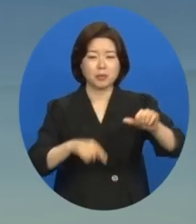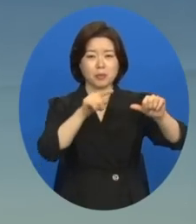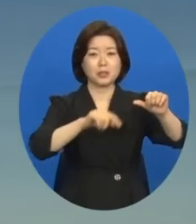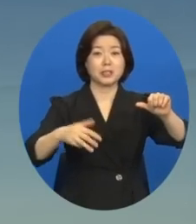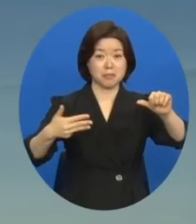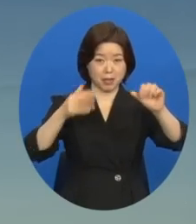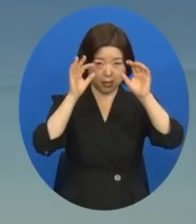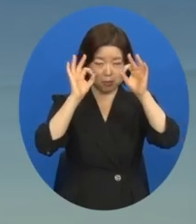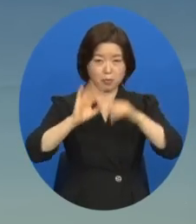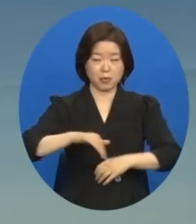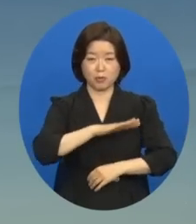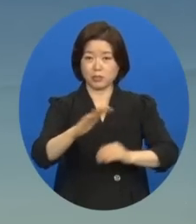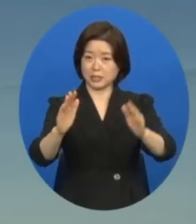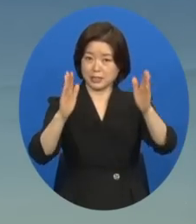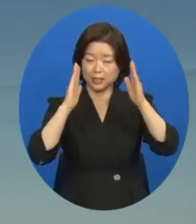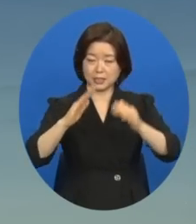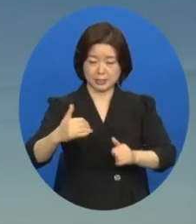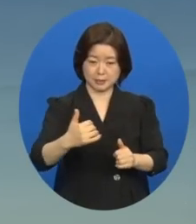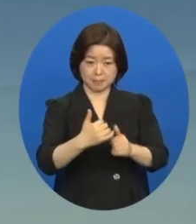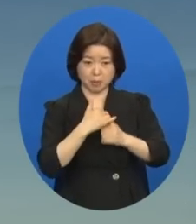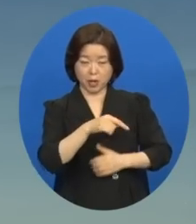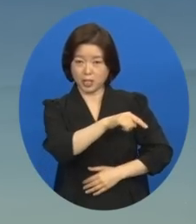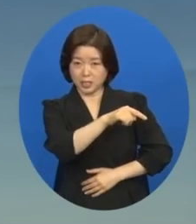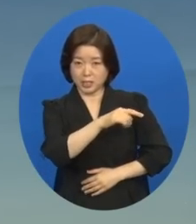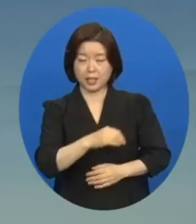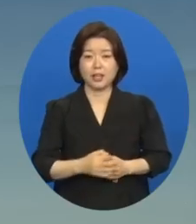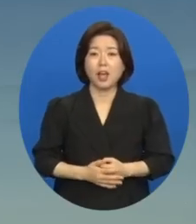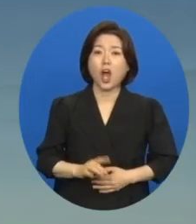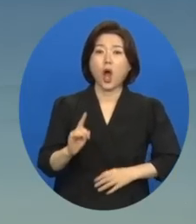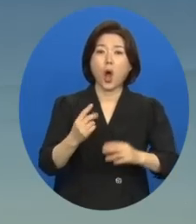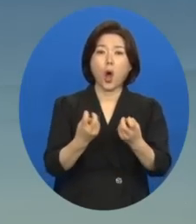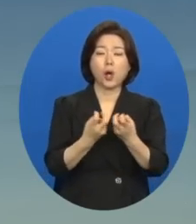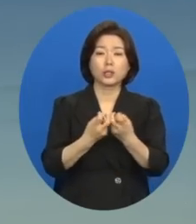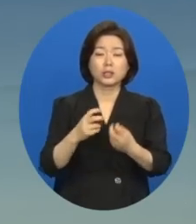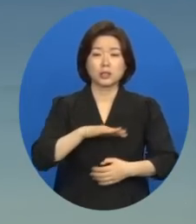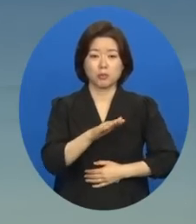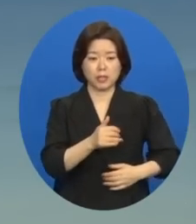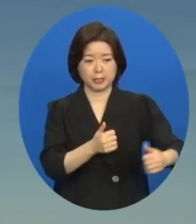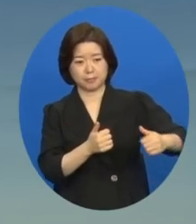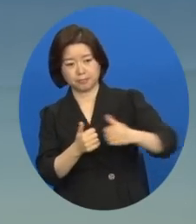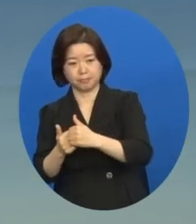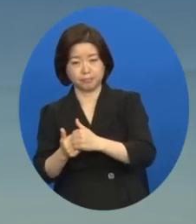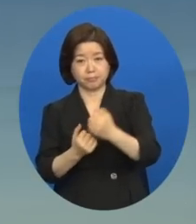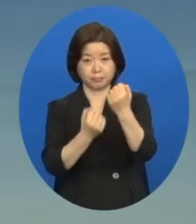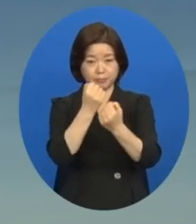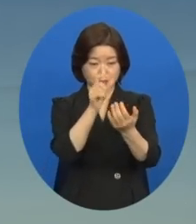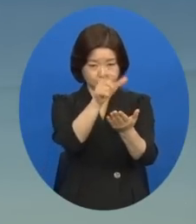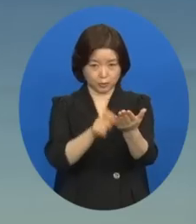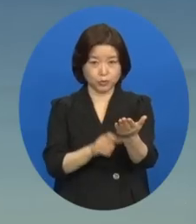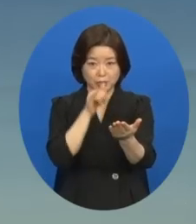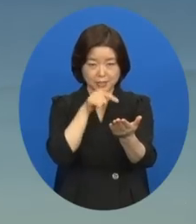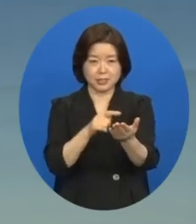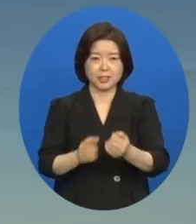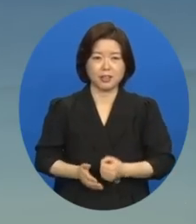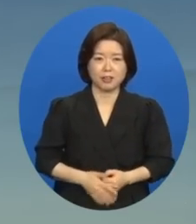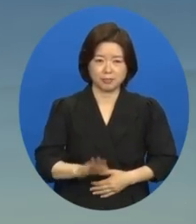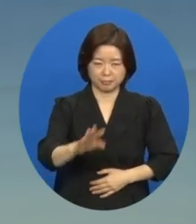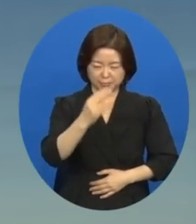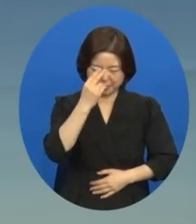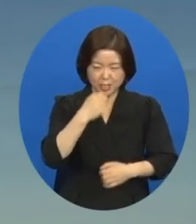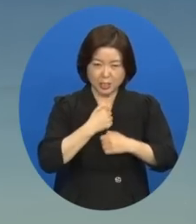우리를 향해서 공격을 하는 이 대적이 어떻게 우리를 대적하는지를 이렇게 설명합니다. 근신하라